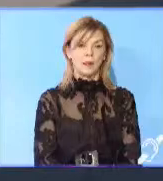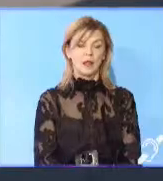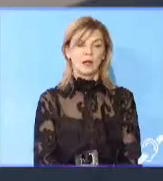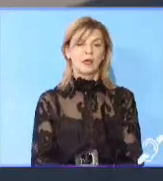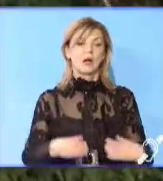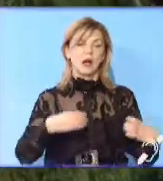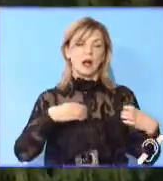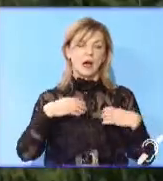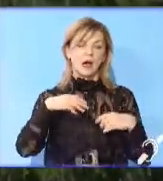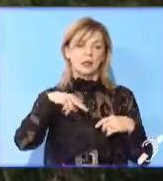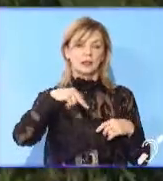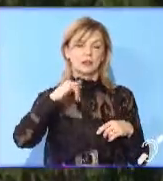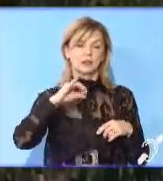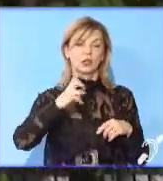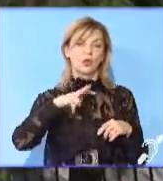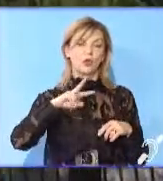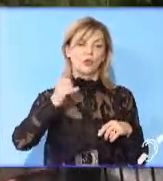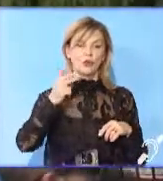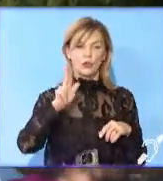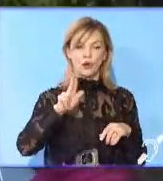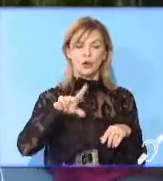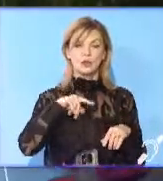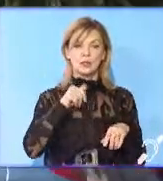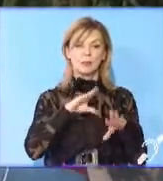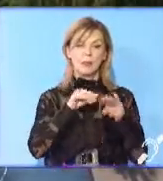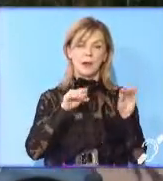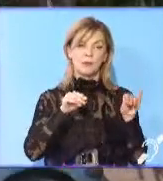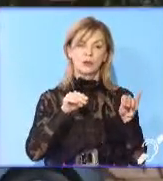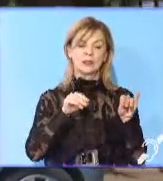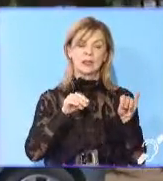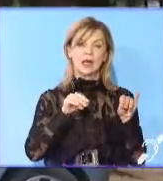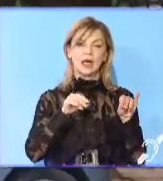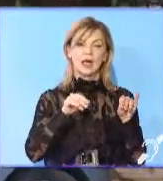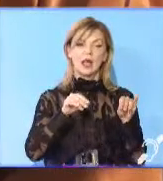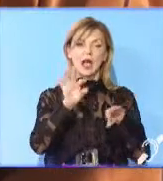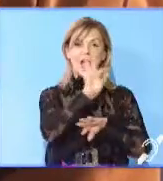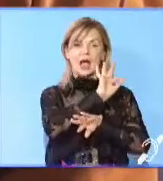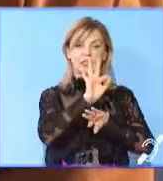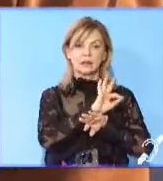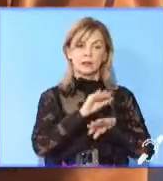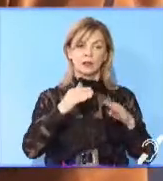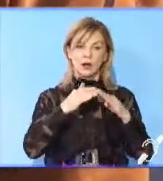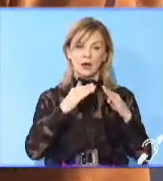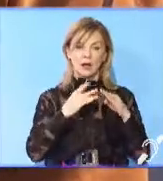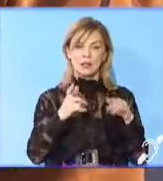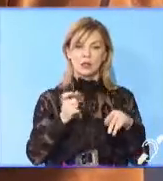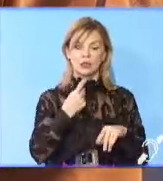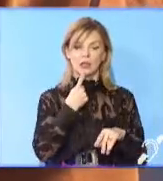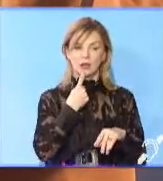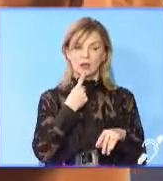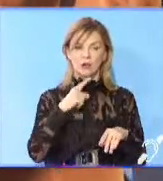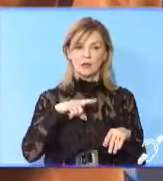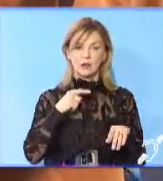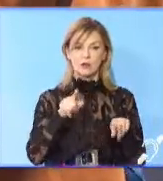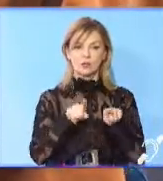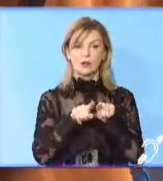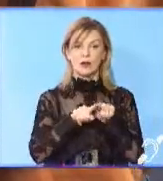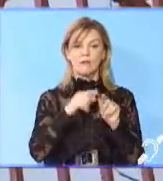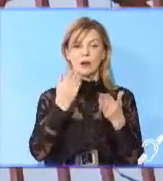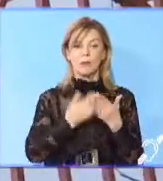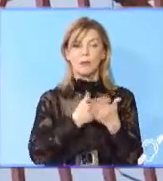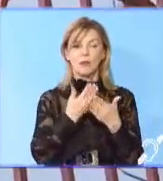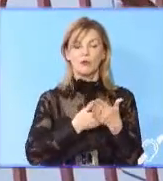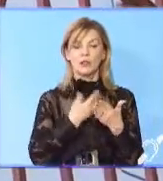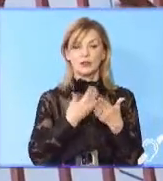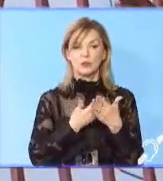Art Nouveau, baroc, neoromânesc, stilurile arhitecturale ale caselor boierești ale Craiovei sunt adevărate cărți cu povești pentru